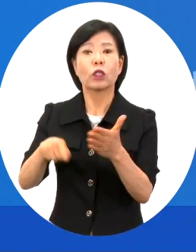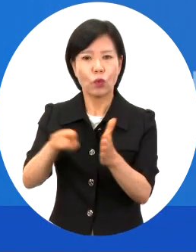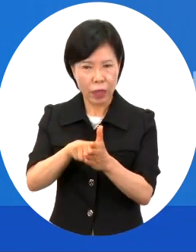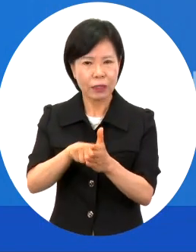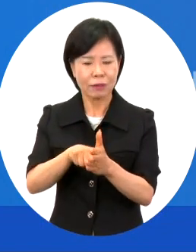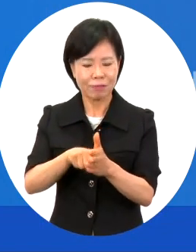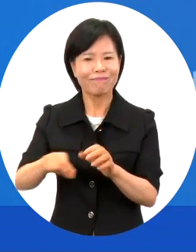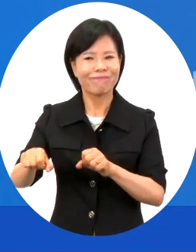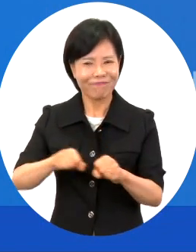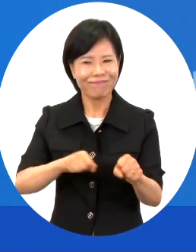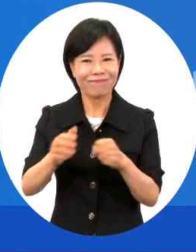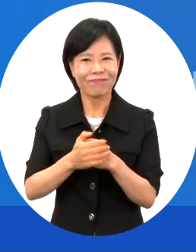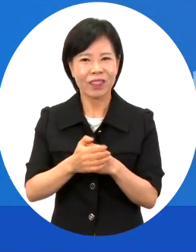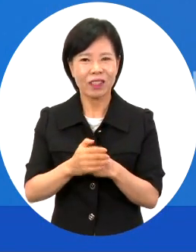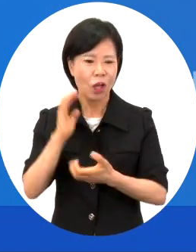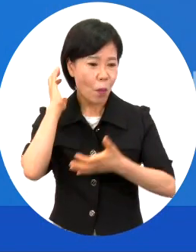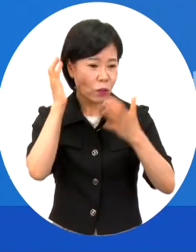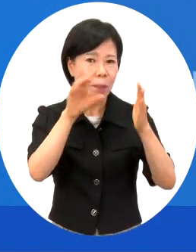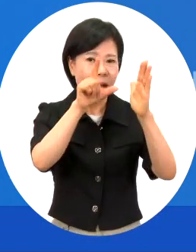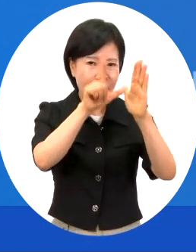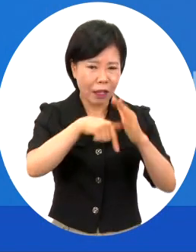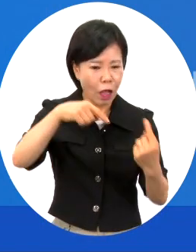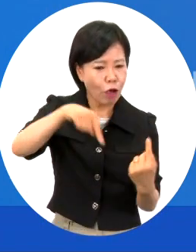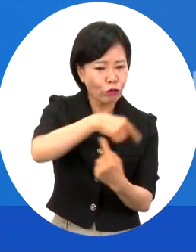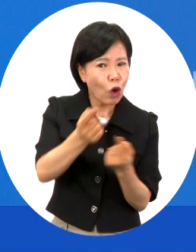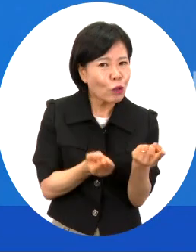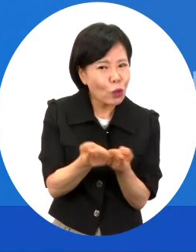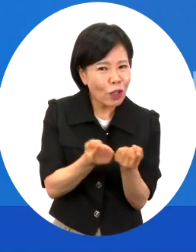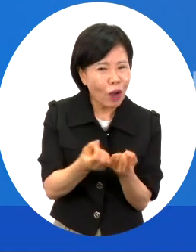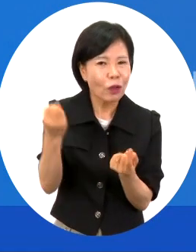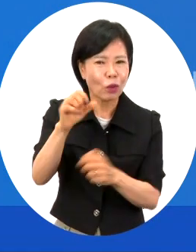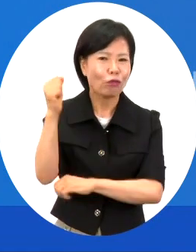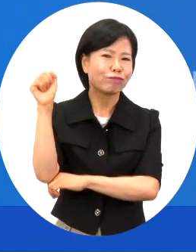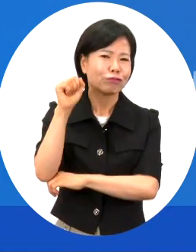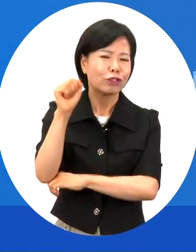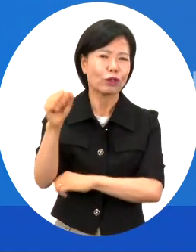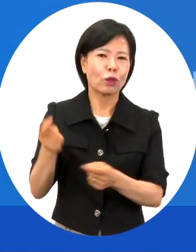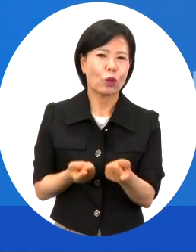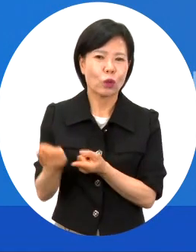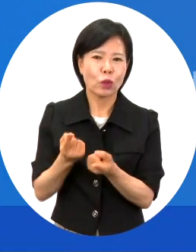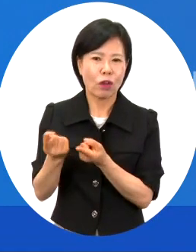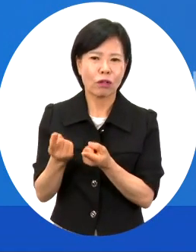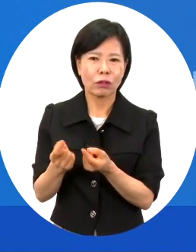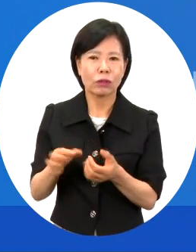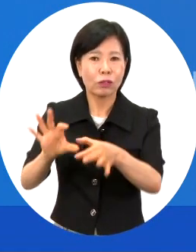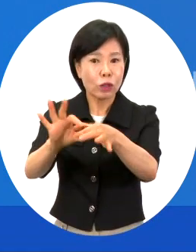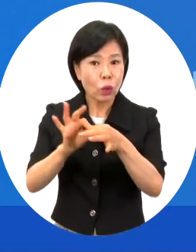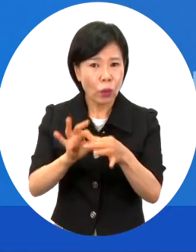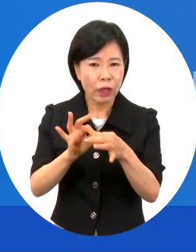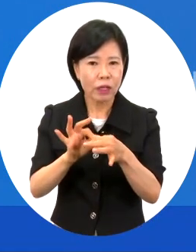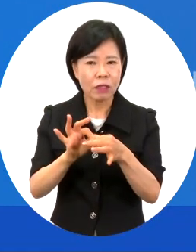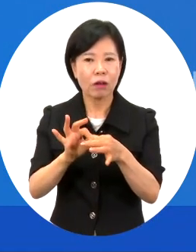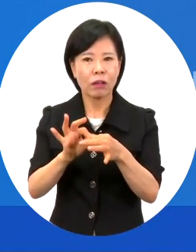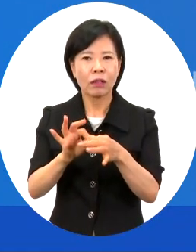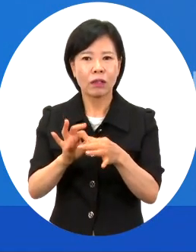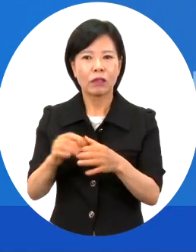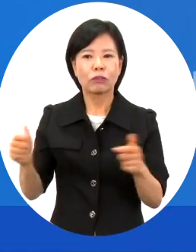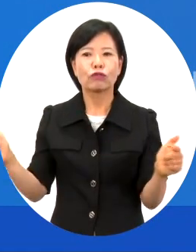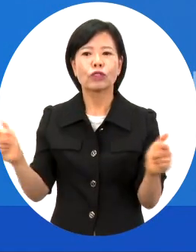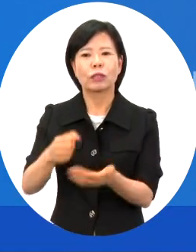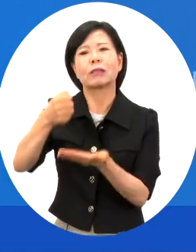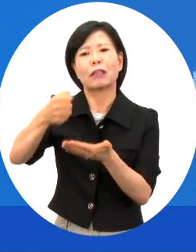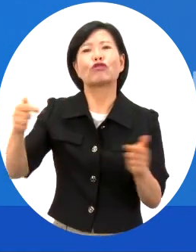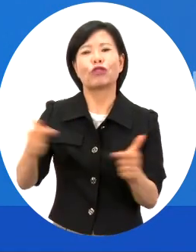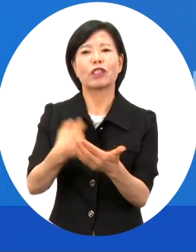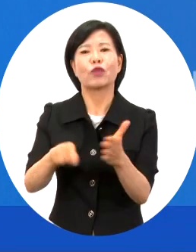불가피한 조치가 되겠고요. 혼잡 시간대 운행 시간 조정 및 맞춤형 버스 추가 투입 등을 통해서 도민